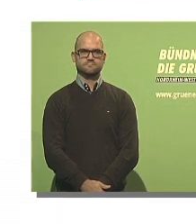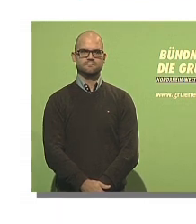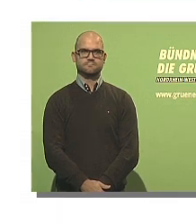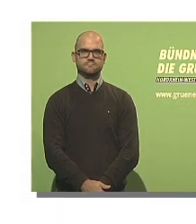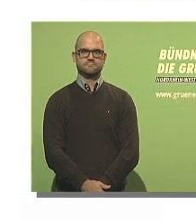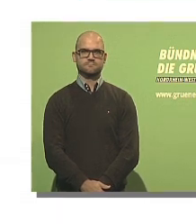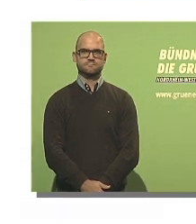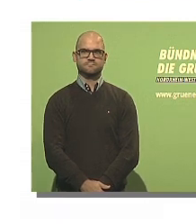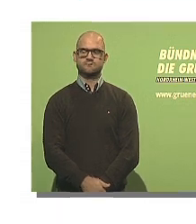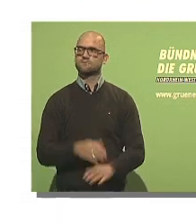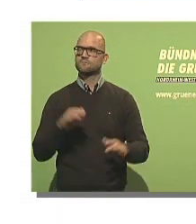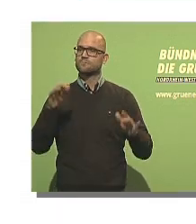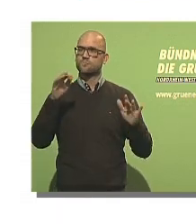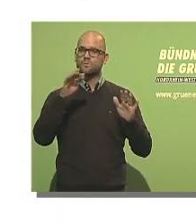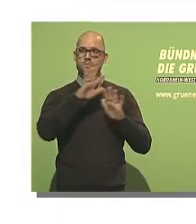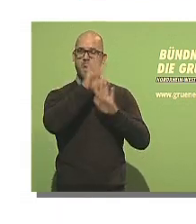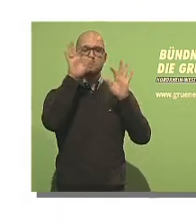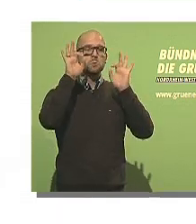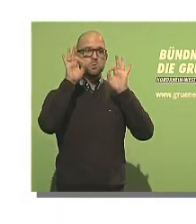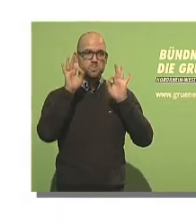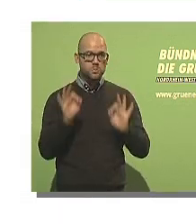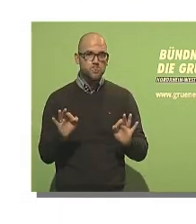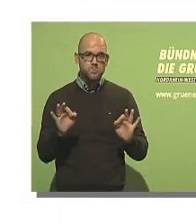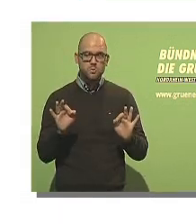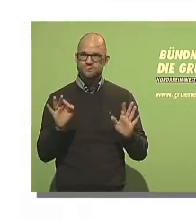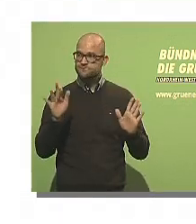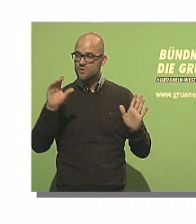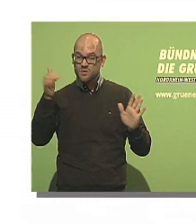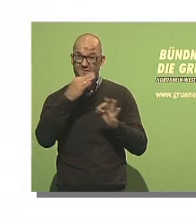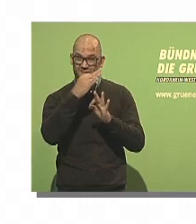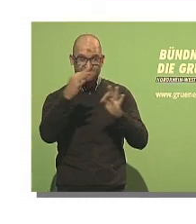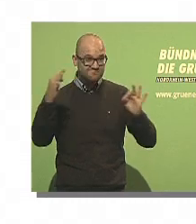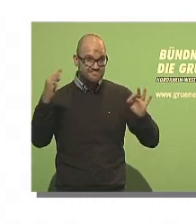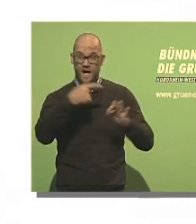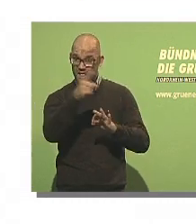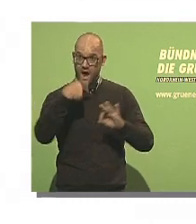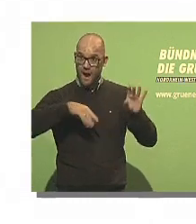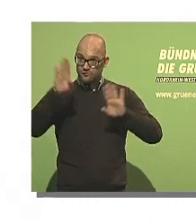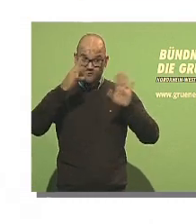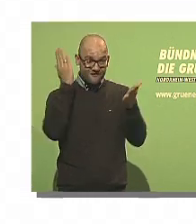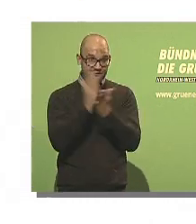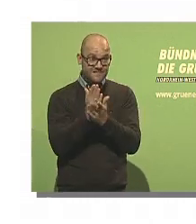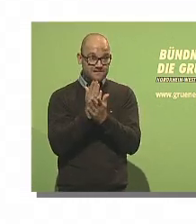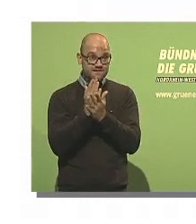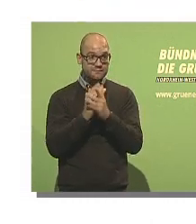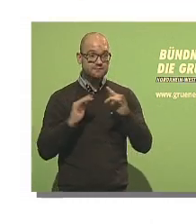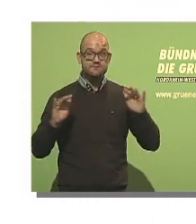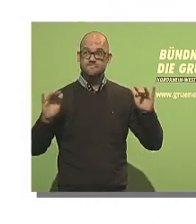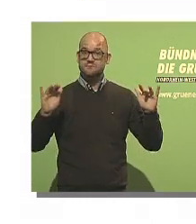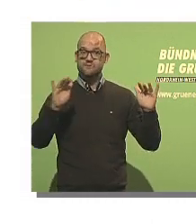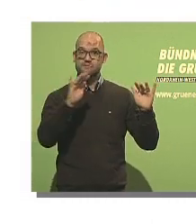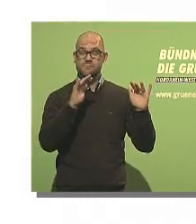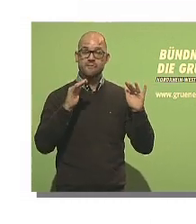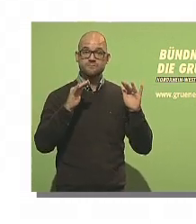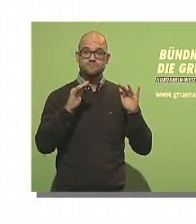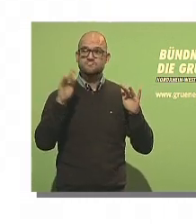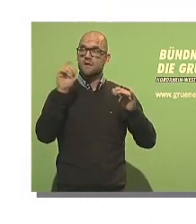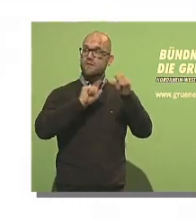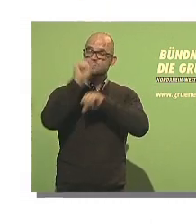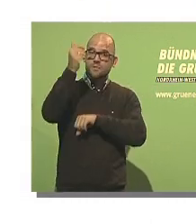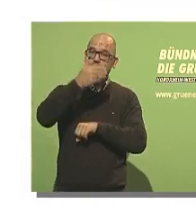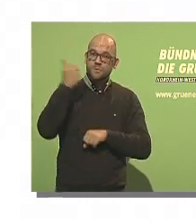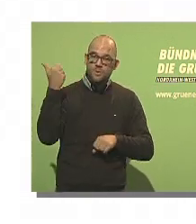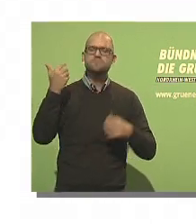Das scheint nicht der Fall zu sein. Ich frage nochmal, ob alle abgestimmt haben. So, kein Widerspruch.